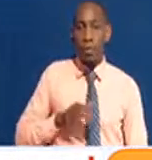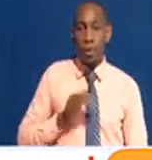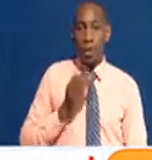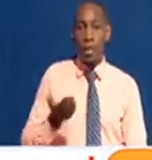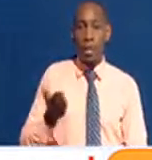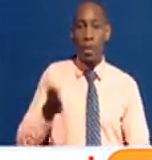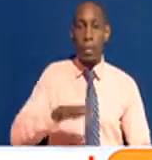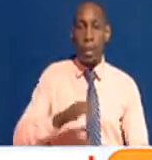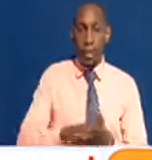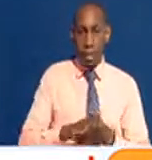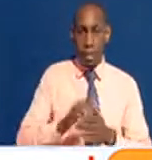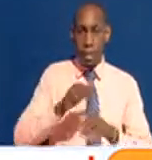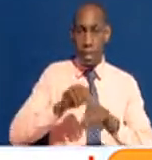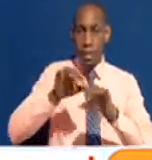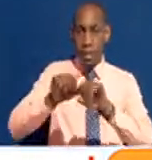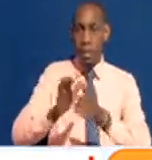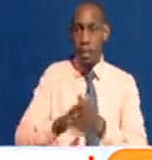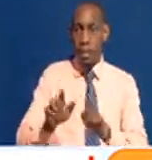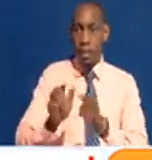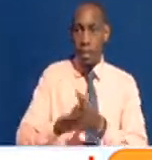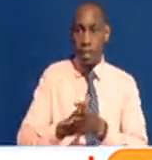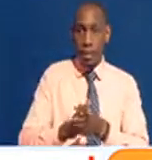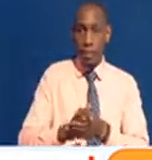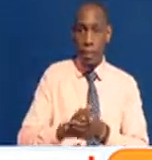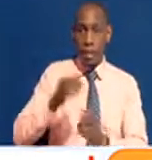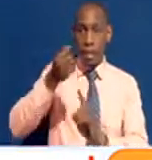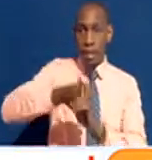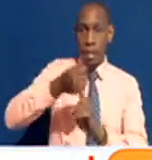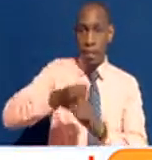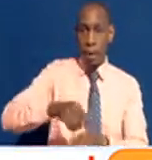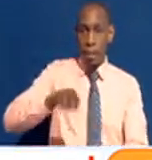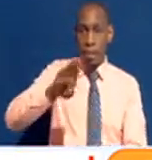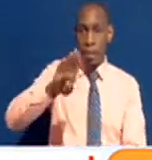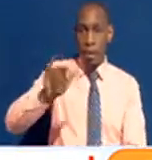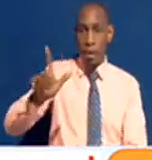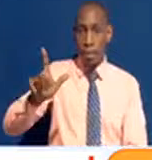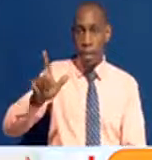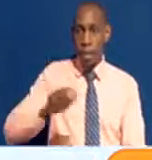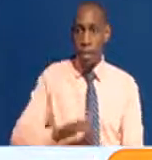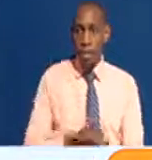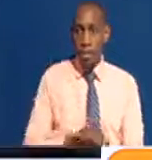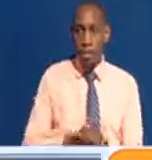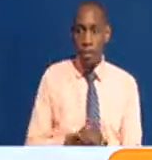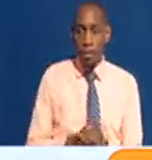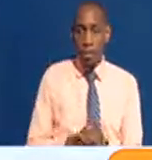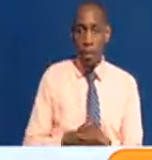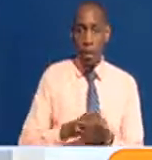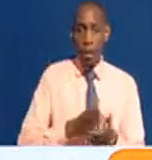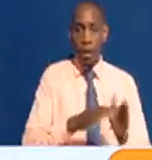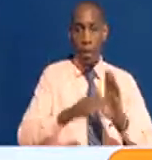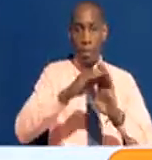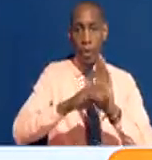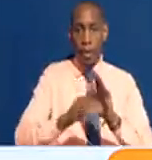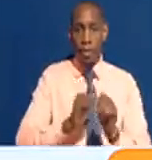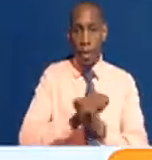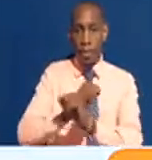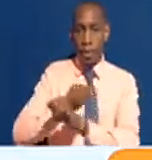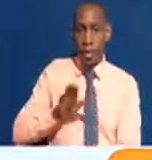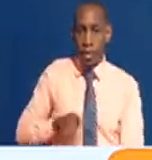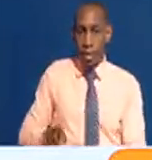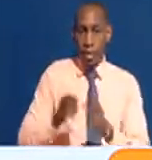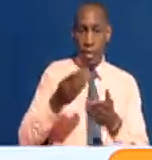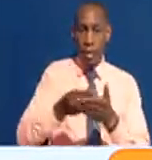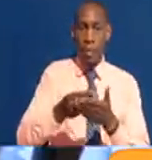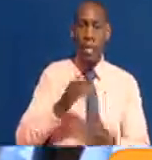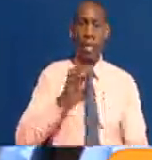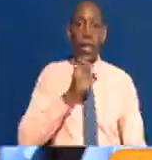Mimi nikienda lazima niulize niweke mswada irudishwe mpango walinde mama. Pesa ya malipo